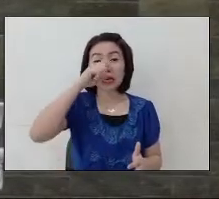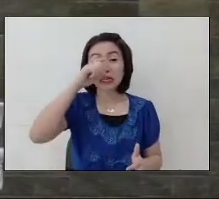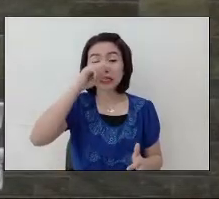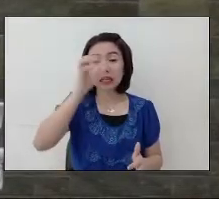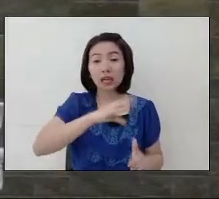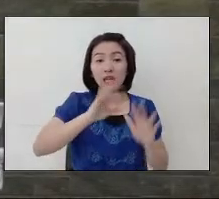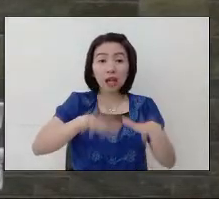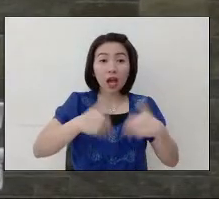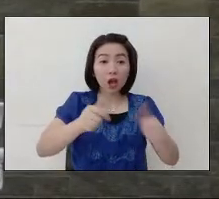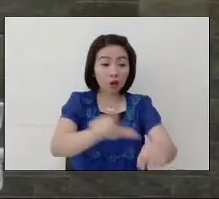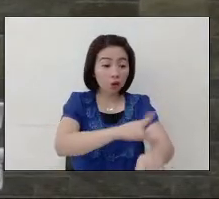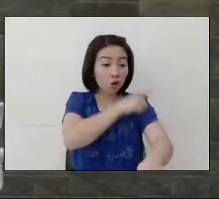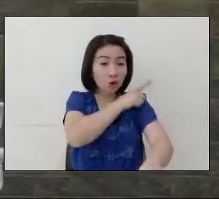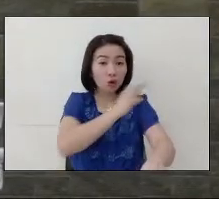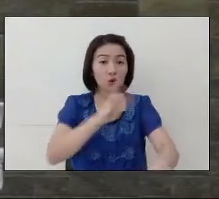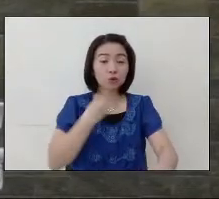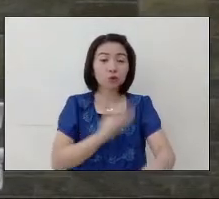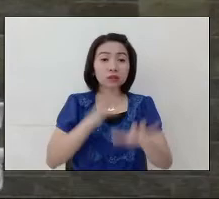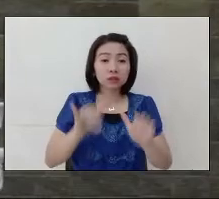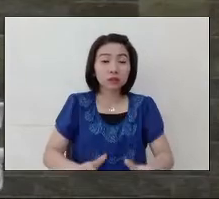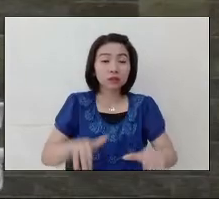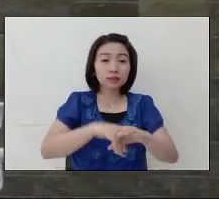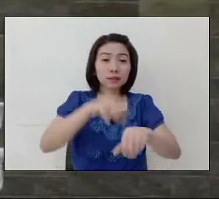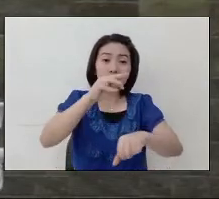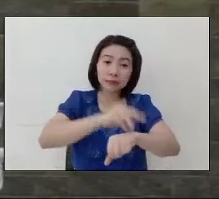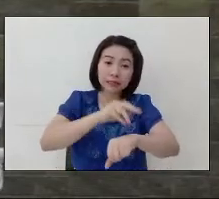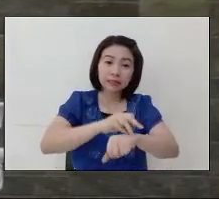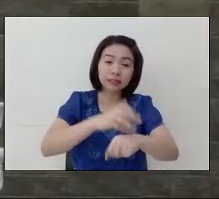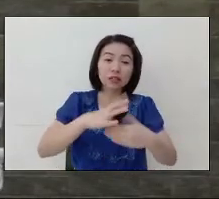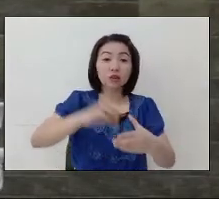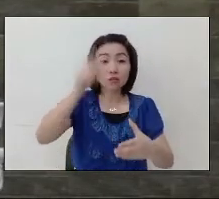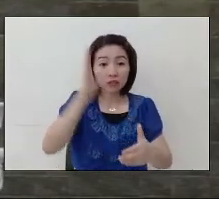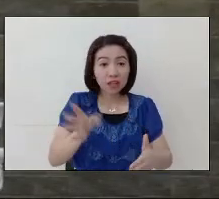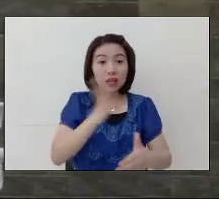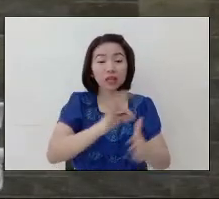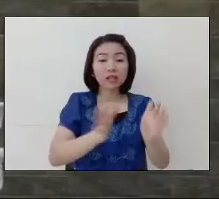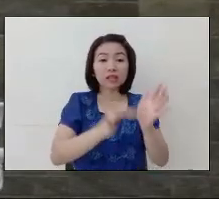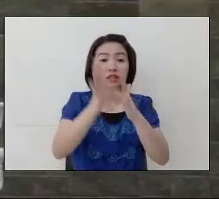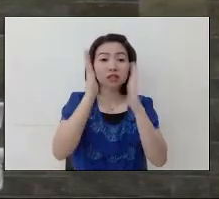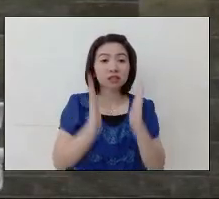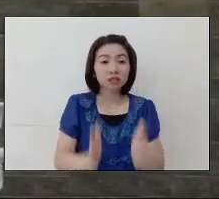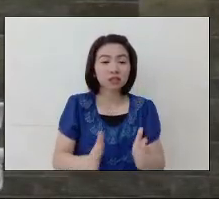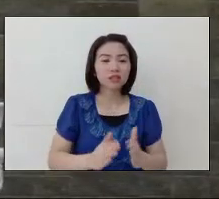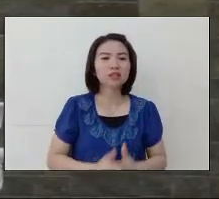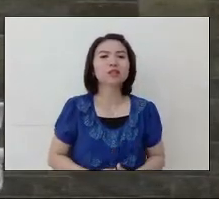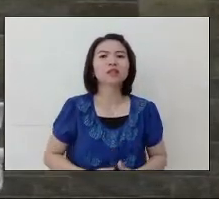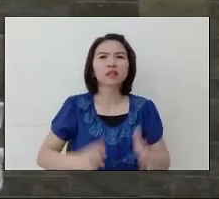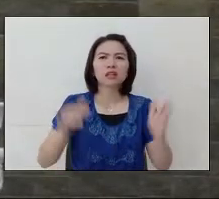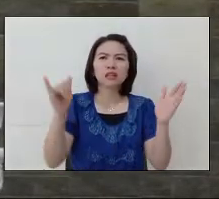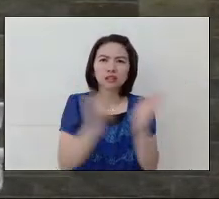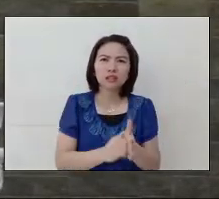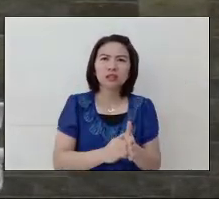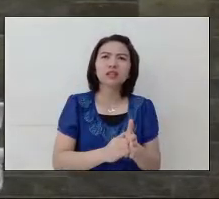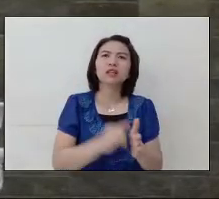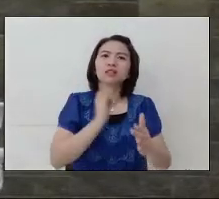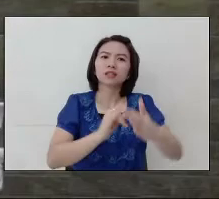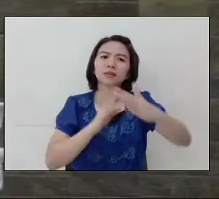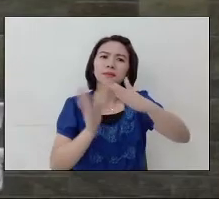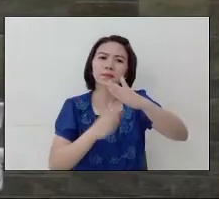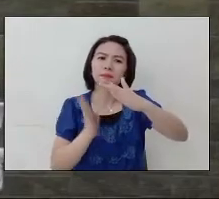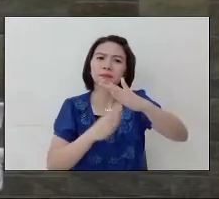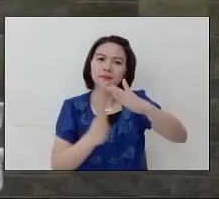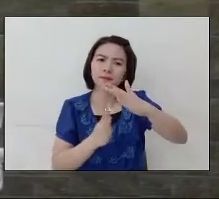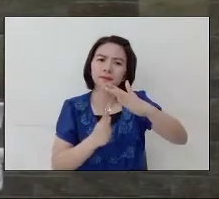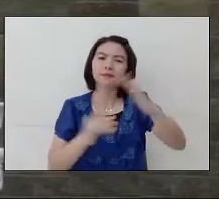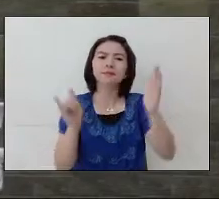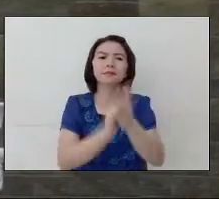ng Panginoon at katagalan natin bilang isang Kristiyano, na yun na ha ang patakaran or bataya ng pagiging matured.